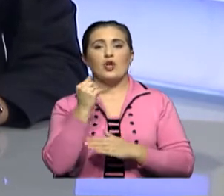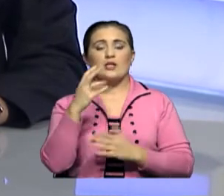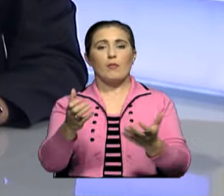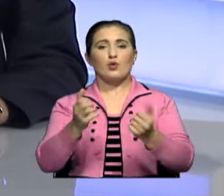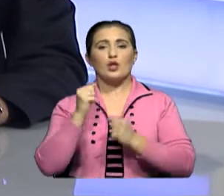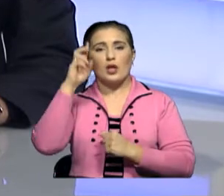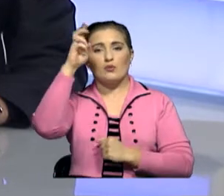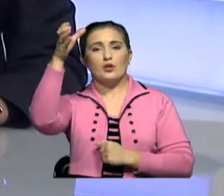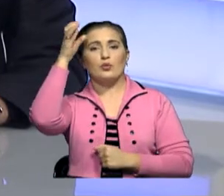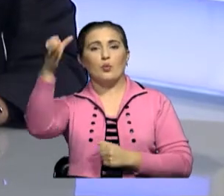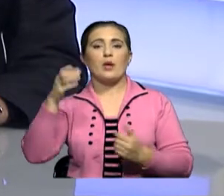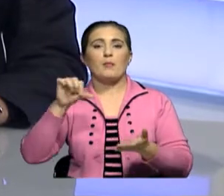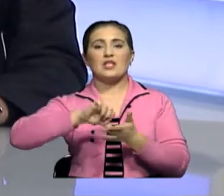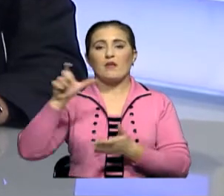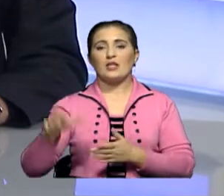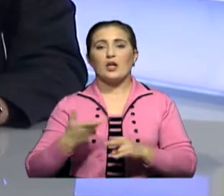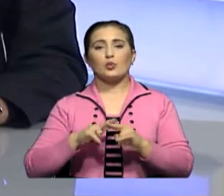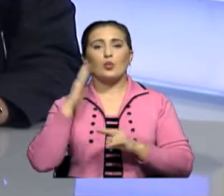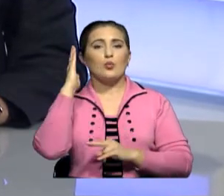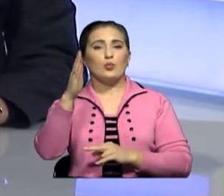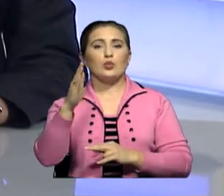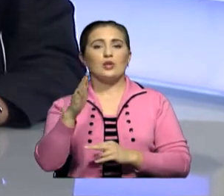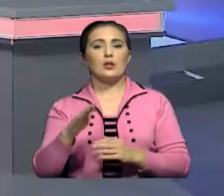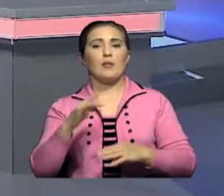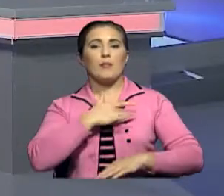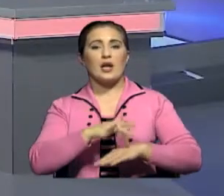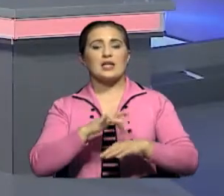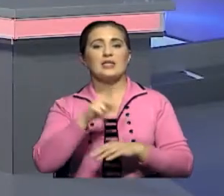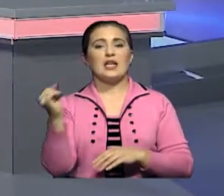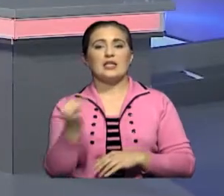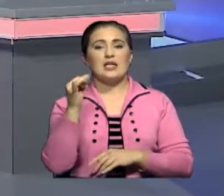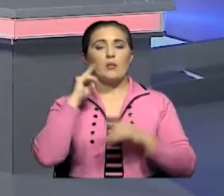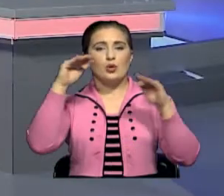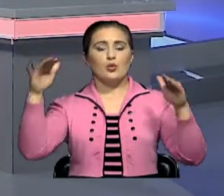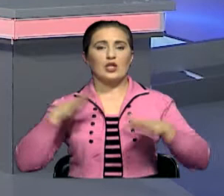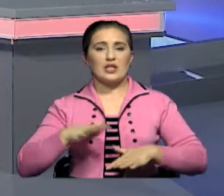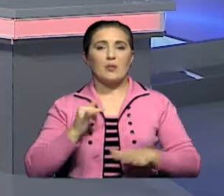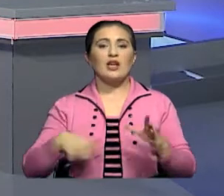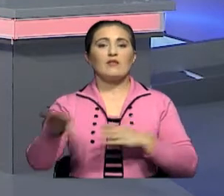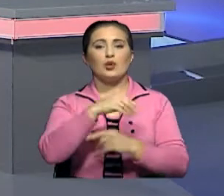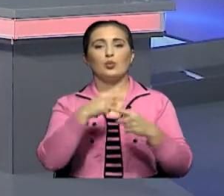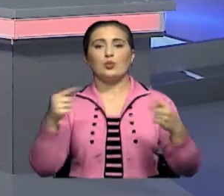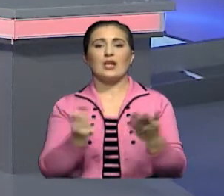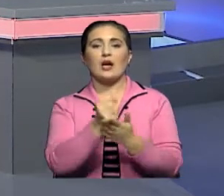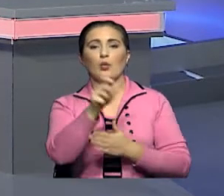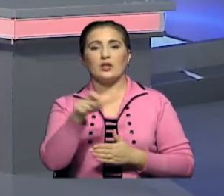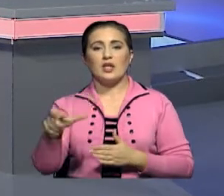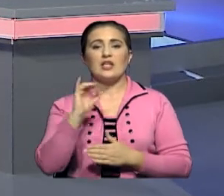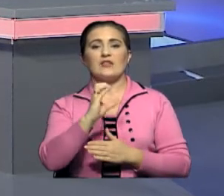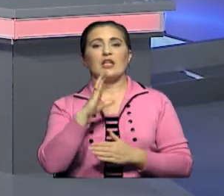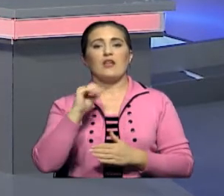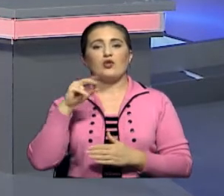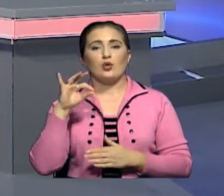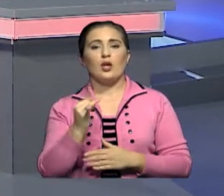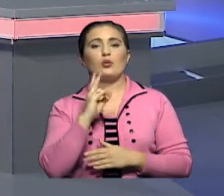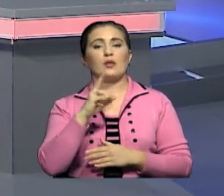государственной думе представителя который будет непосредственно болеть за интересы молодежи крыма и все другие кандидаты из плана савченко каким